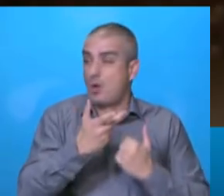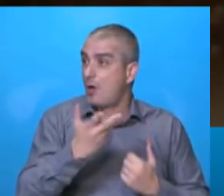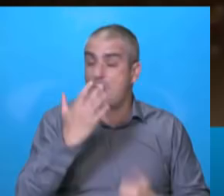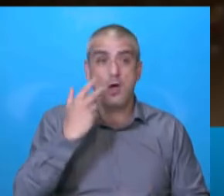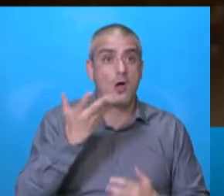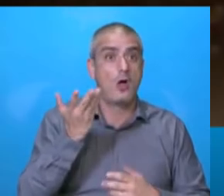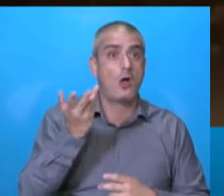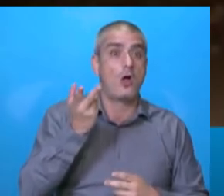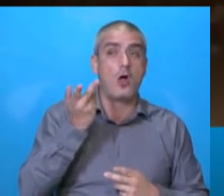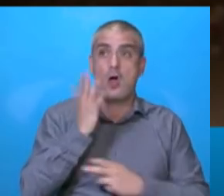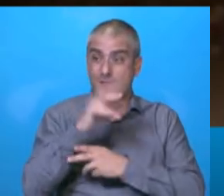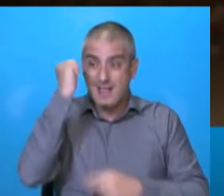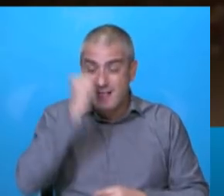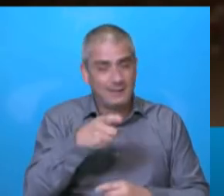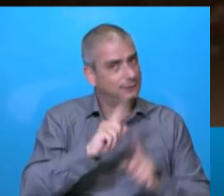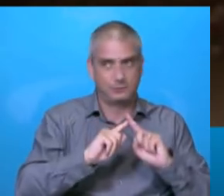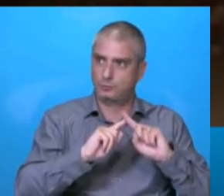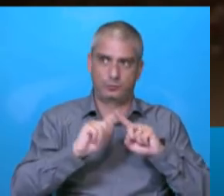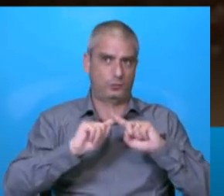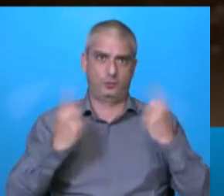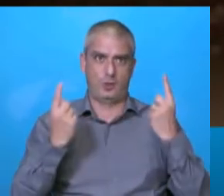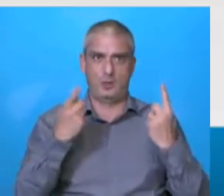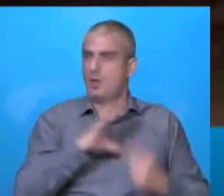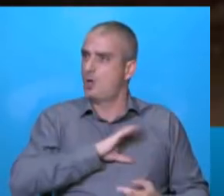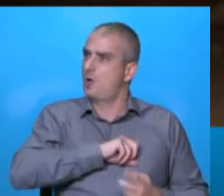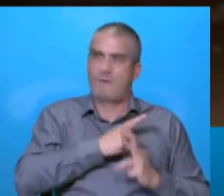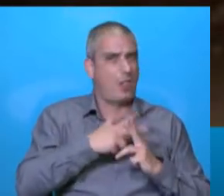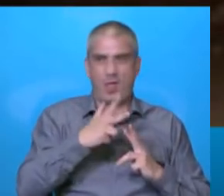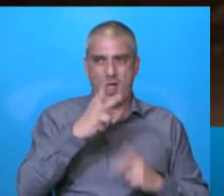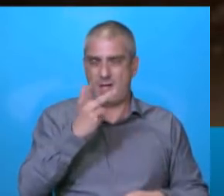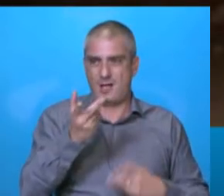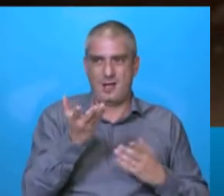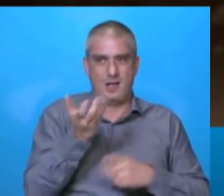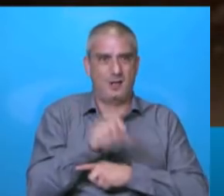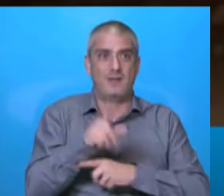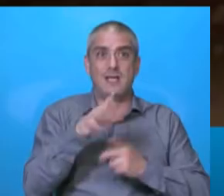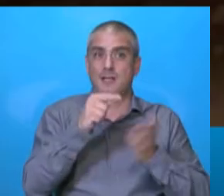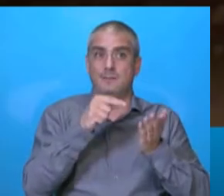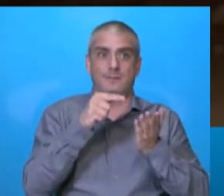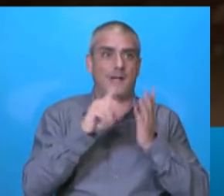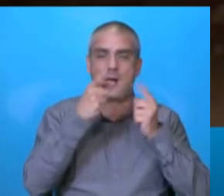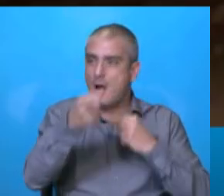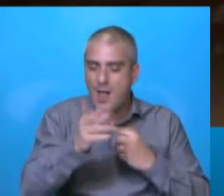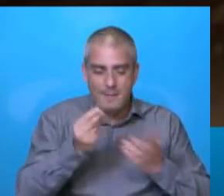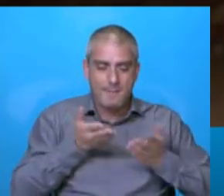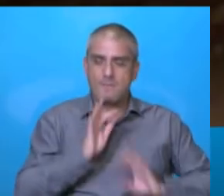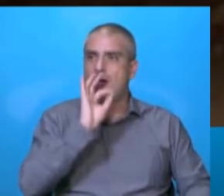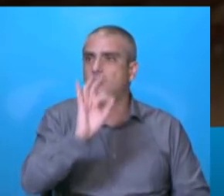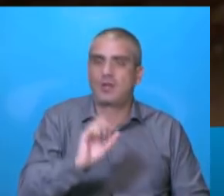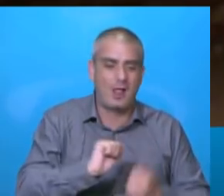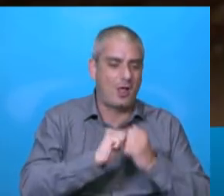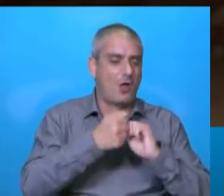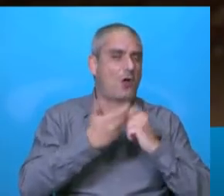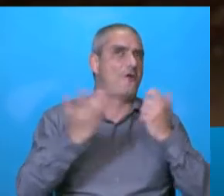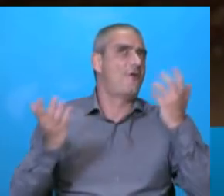מסוג אחר לחלוטין, כי אתה כואב לא רק את האובדן עצמו. אם זה קרה לך, אם זה קרה לבת שלך, אם זה קרה,